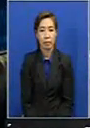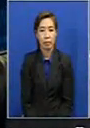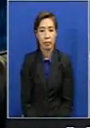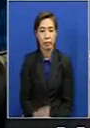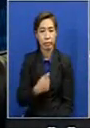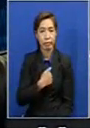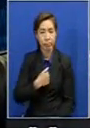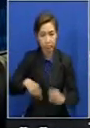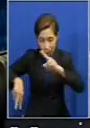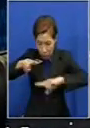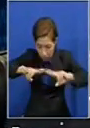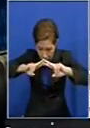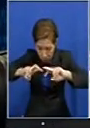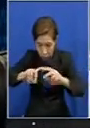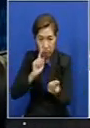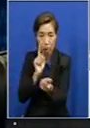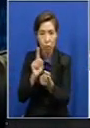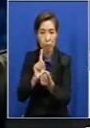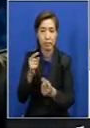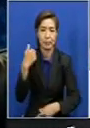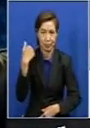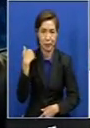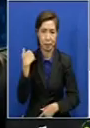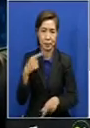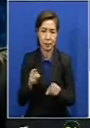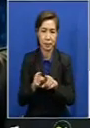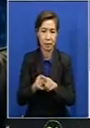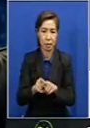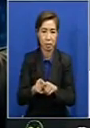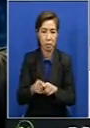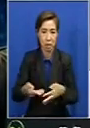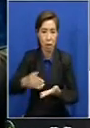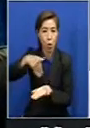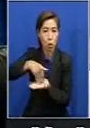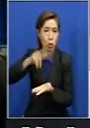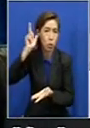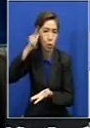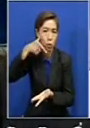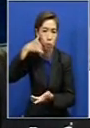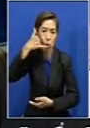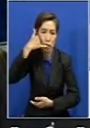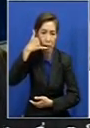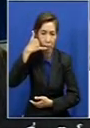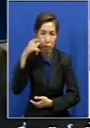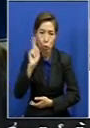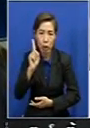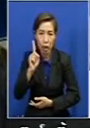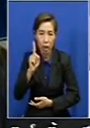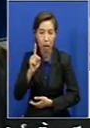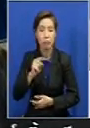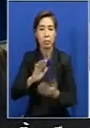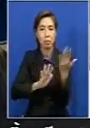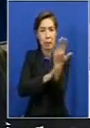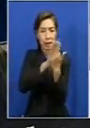เราก็ตรวจสอบพบนะครับว่ามีการตั้ง call center เนี่ยบริเวณประเทศเพื่อนบ้านของเรานะ